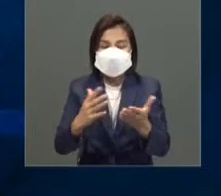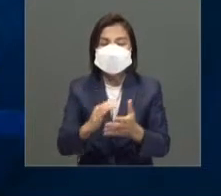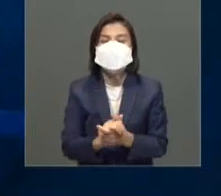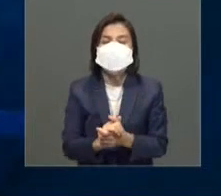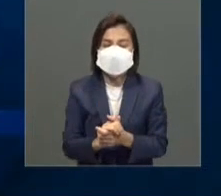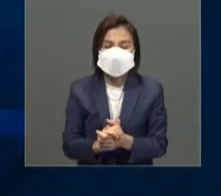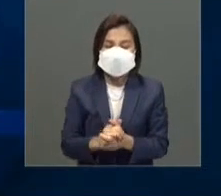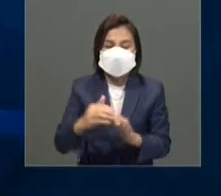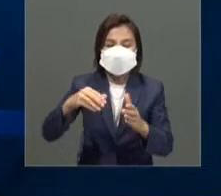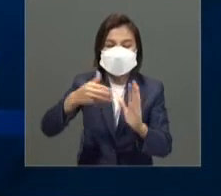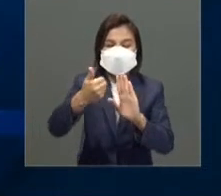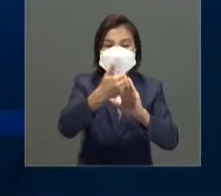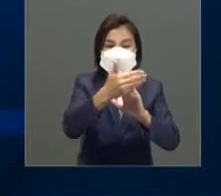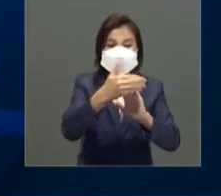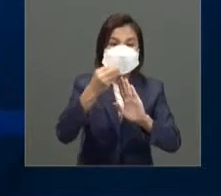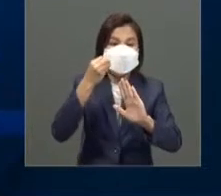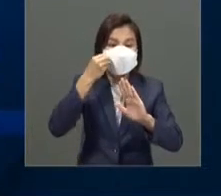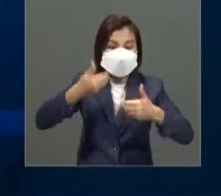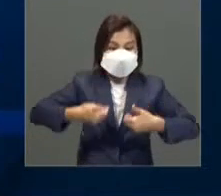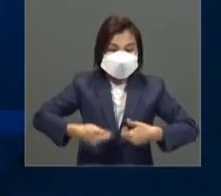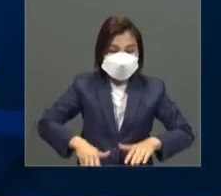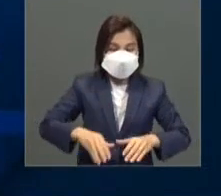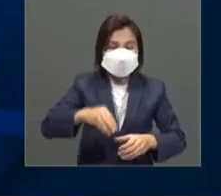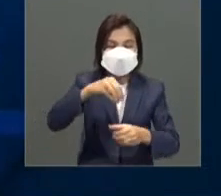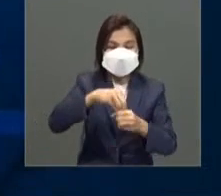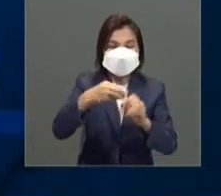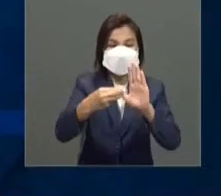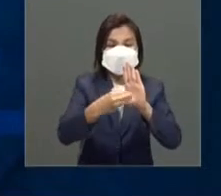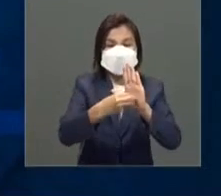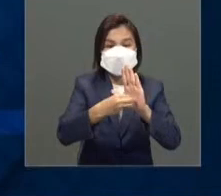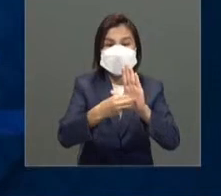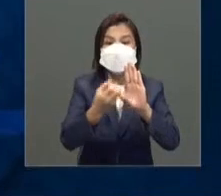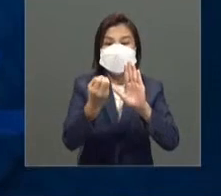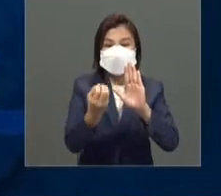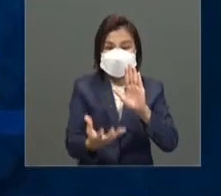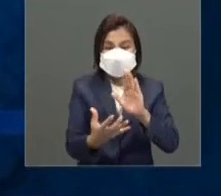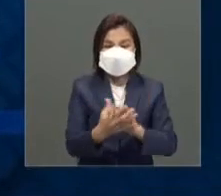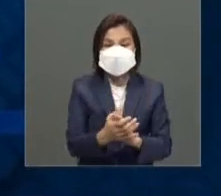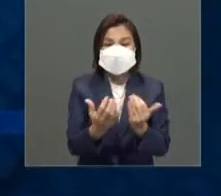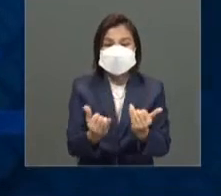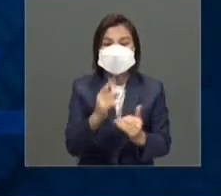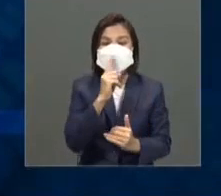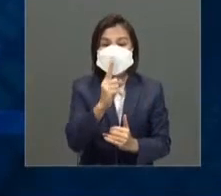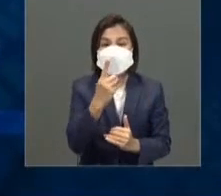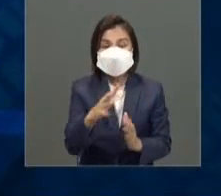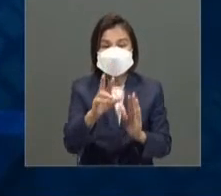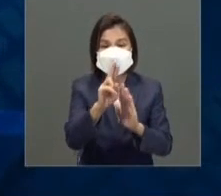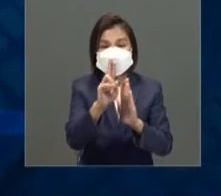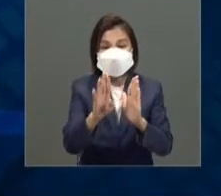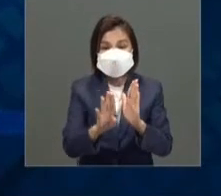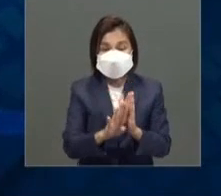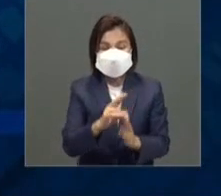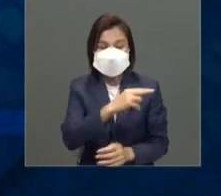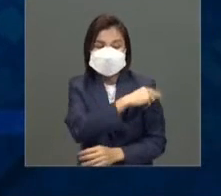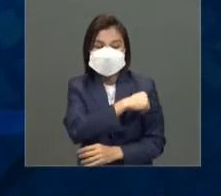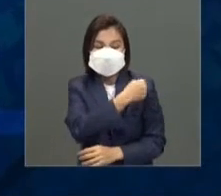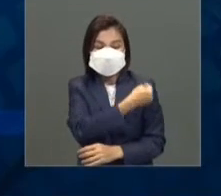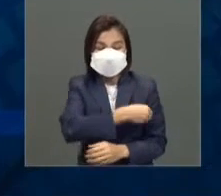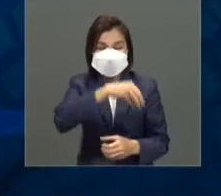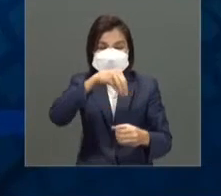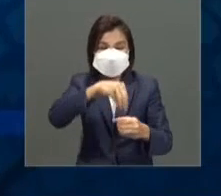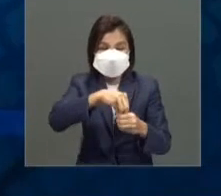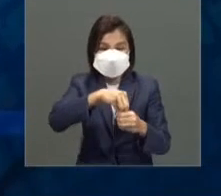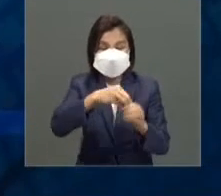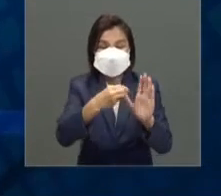ช้แรงงานกันอยู่ในนี้จำนวนมากทีเดียวครับก็อันนี้อย่างที่บอกนะครับว่าระบบสาธารณสุขที่อยู่ทางต่างจังหวัดก็รอง